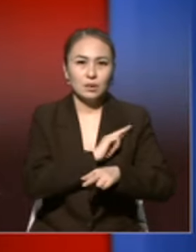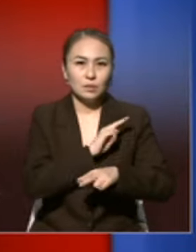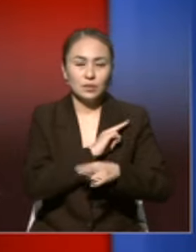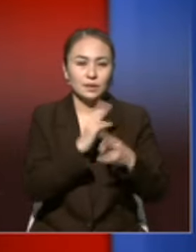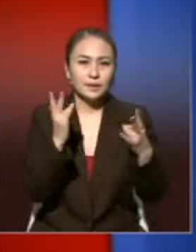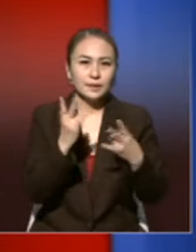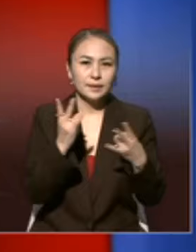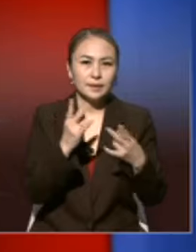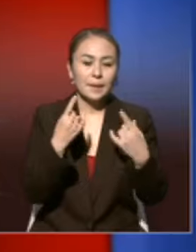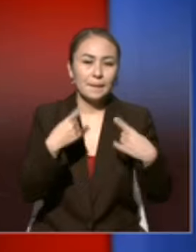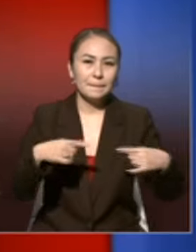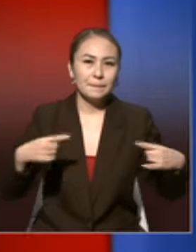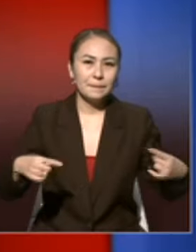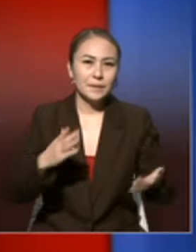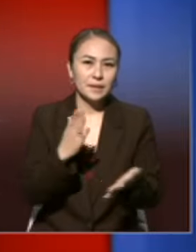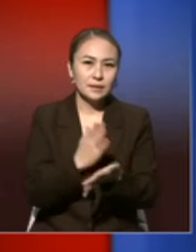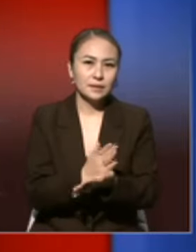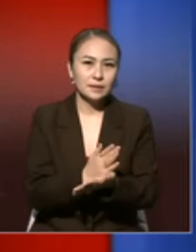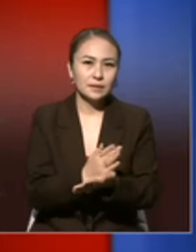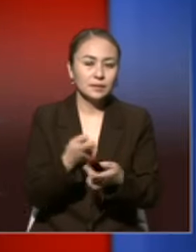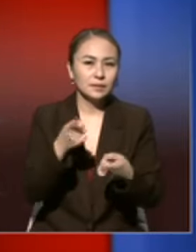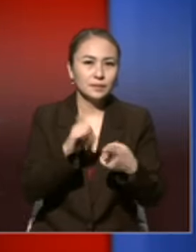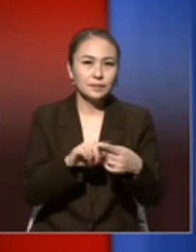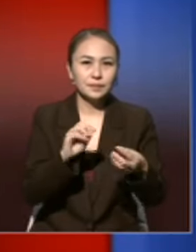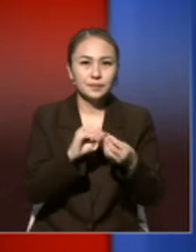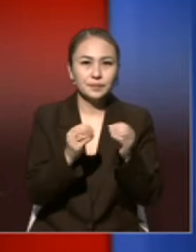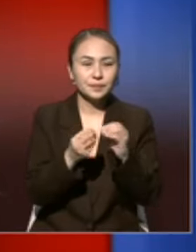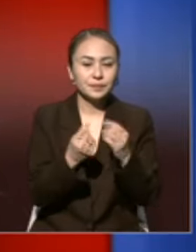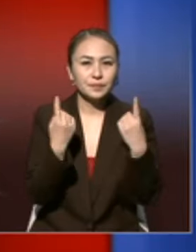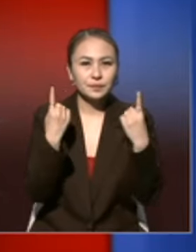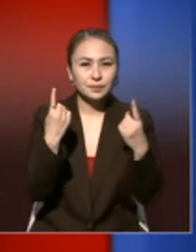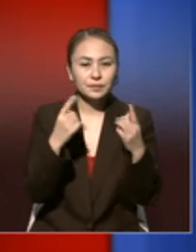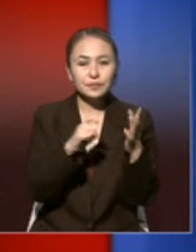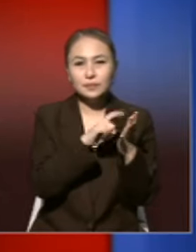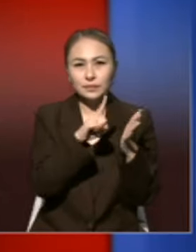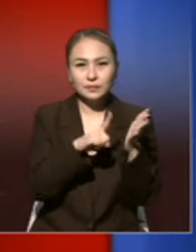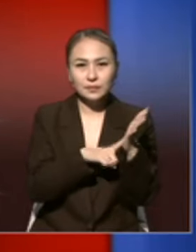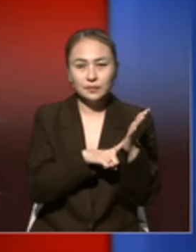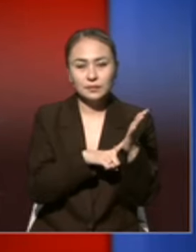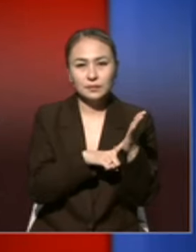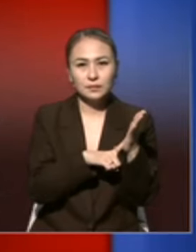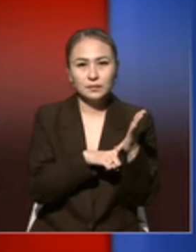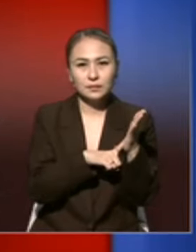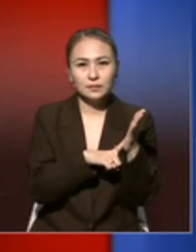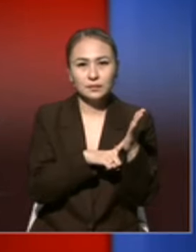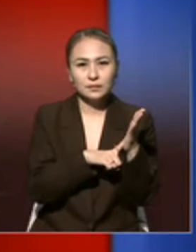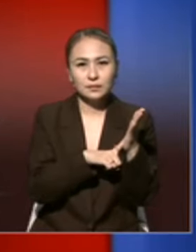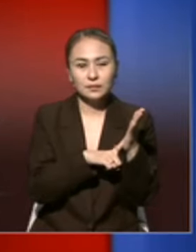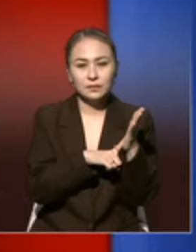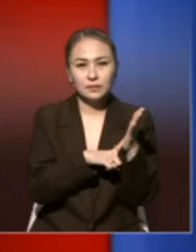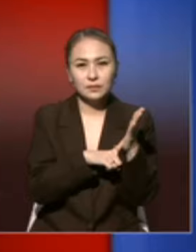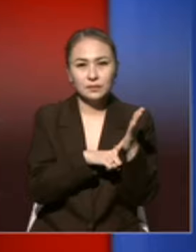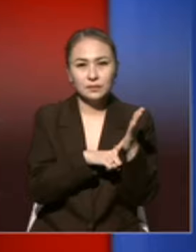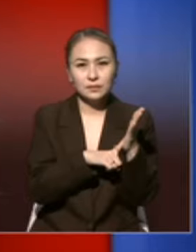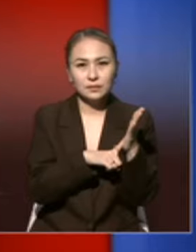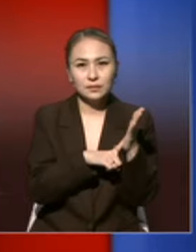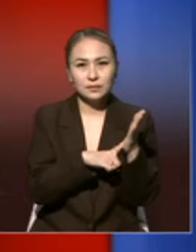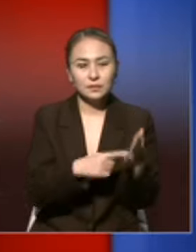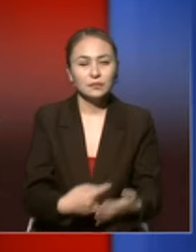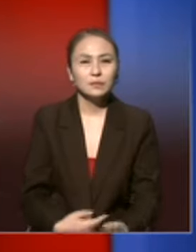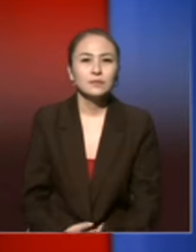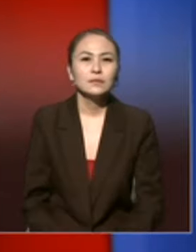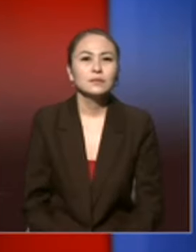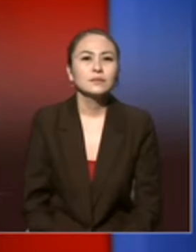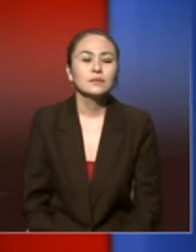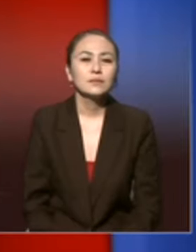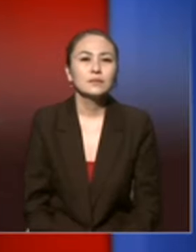Жақсы. Тағы да басқа да енді бұл мәселе өте күрделі мәселе. Сұрағы енді бұл енді сарапталатын, бірақ оны жағдай